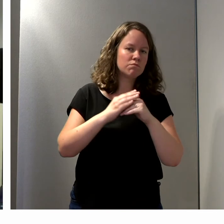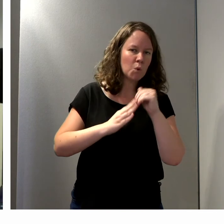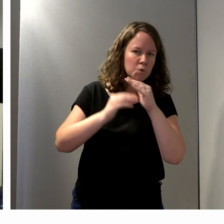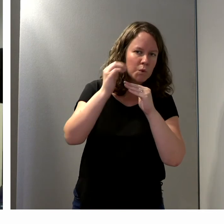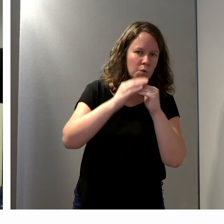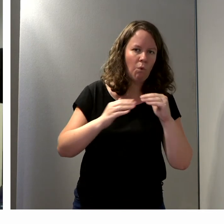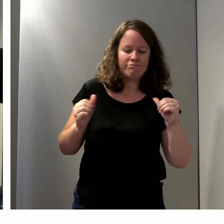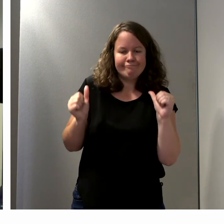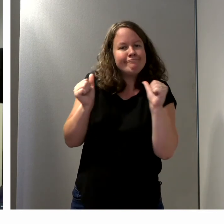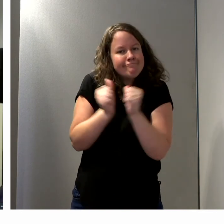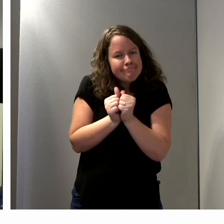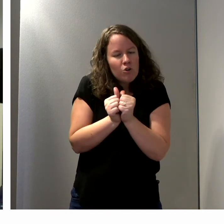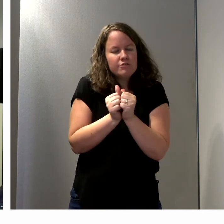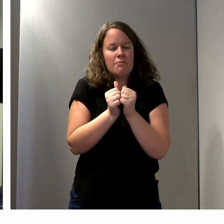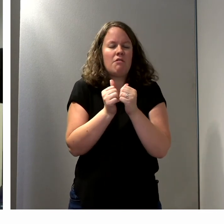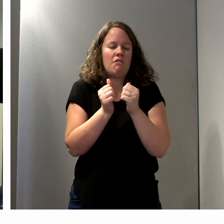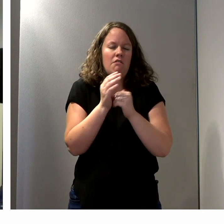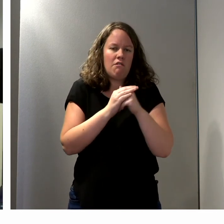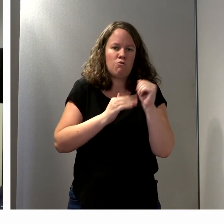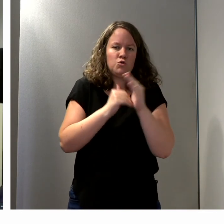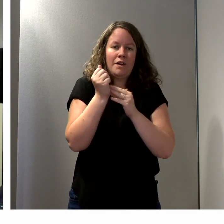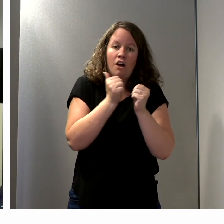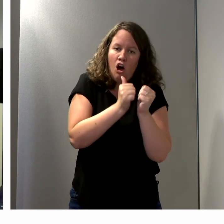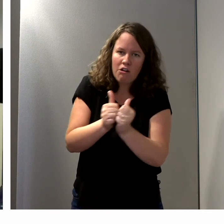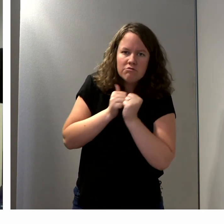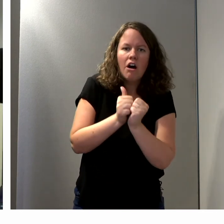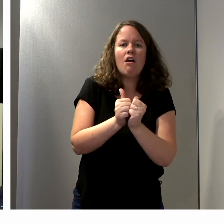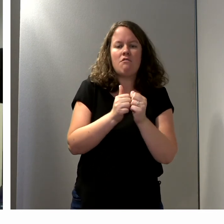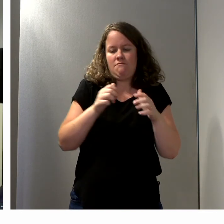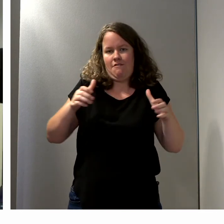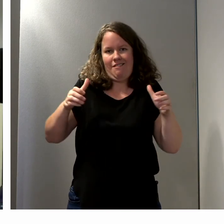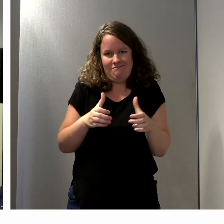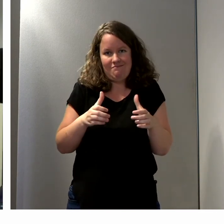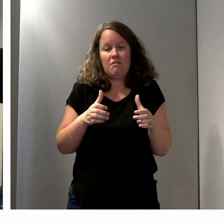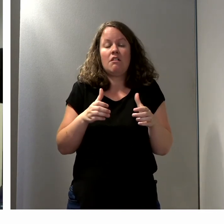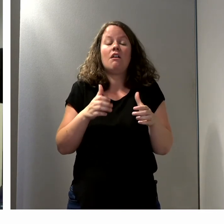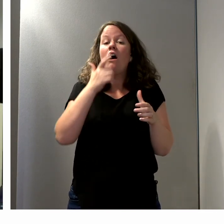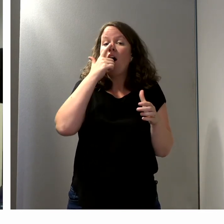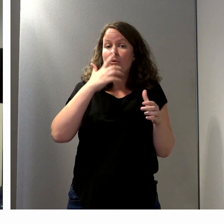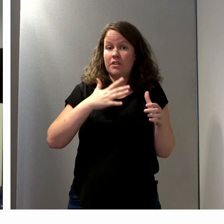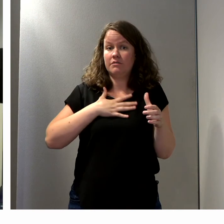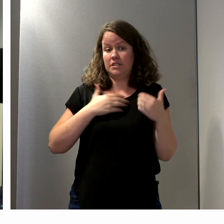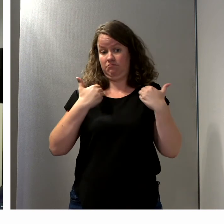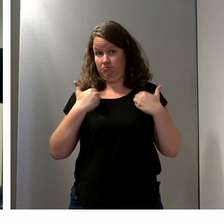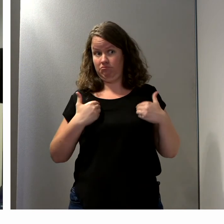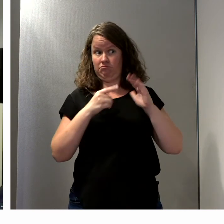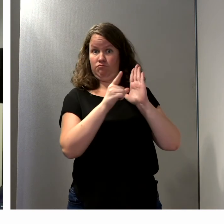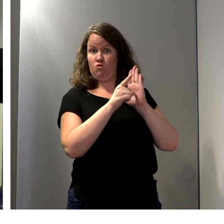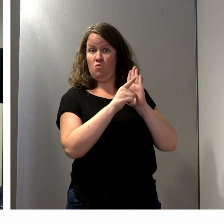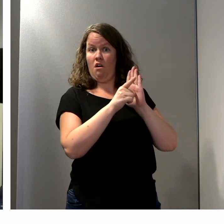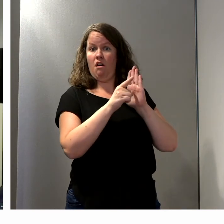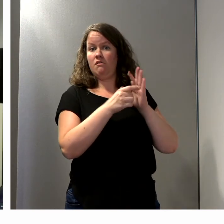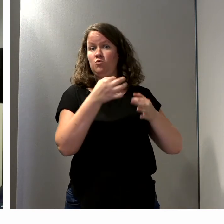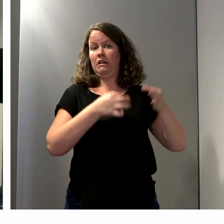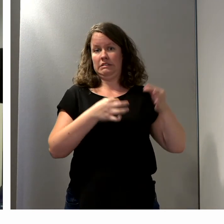ou par d'autres méthodes, cette co-construction devrait pouvoir éviter, pour le juriste que je suis, d'en arriver à